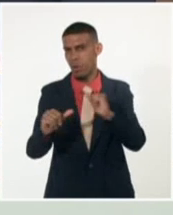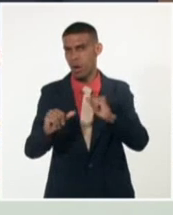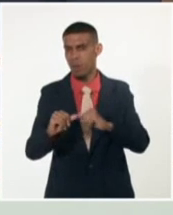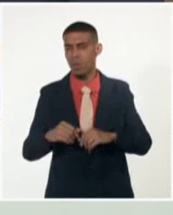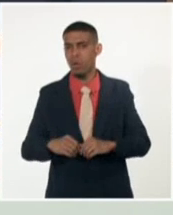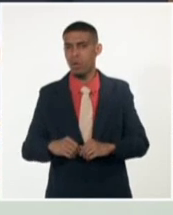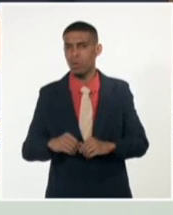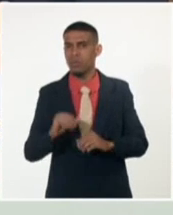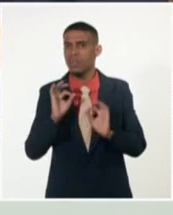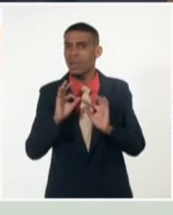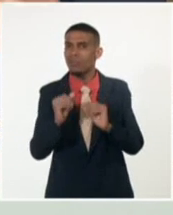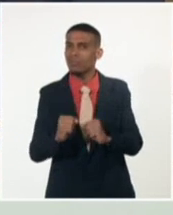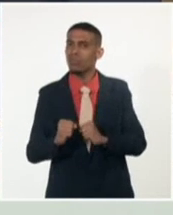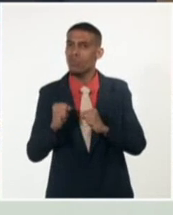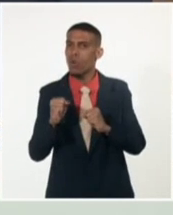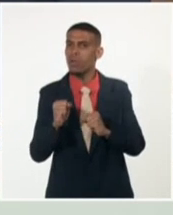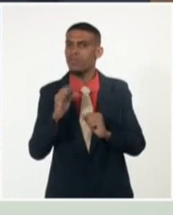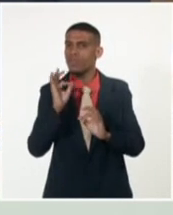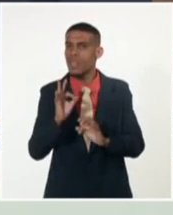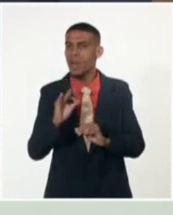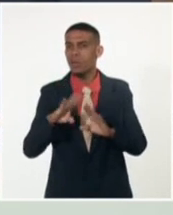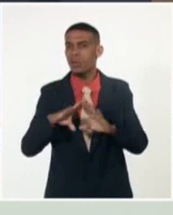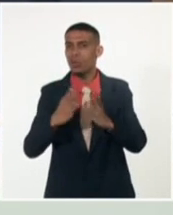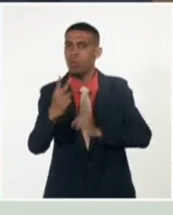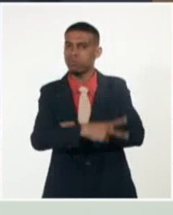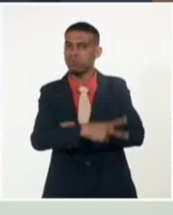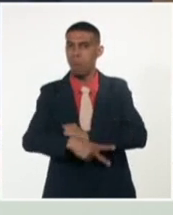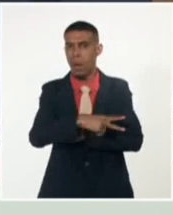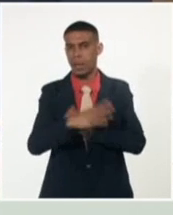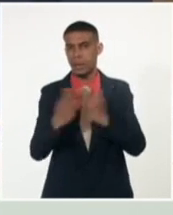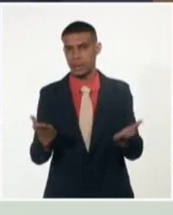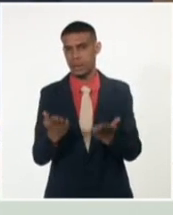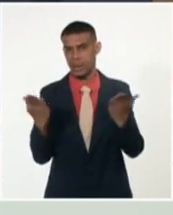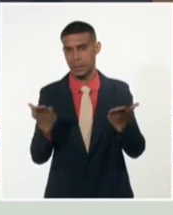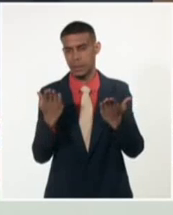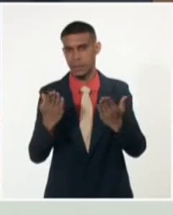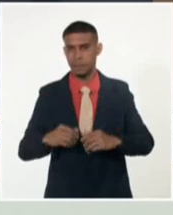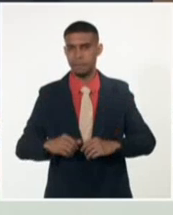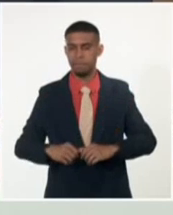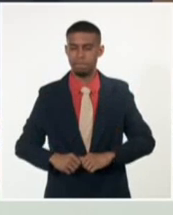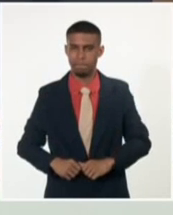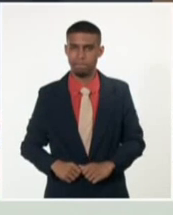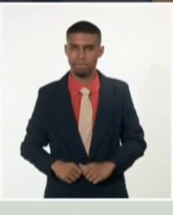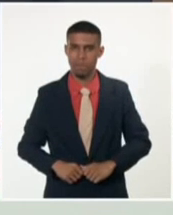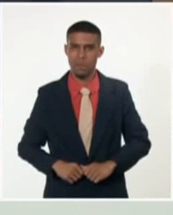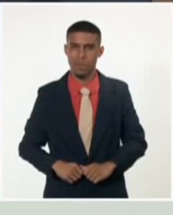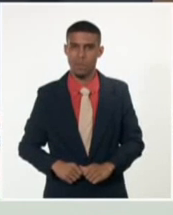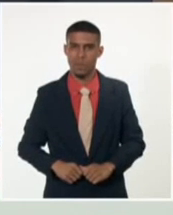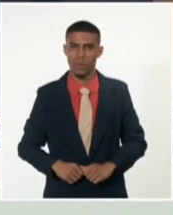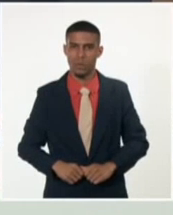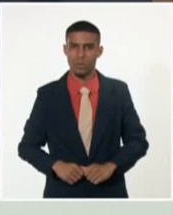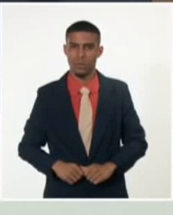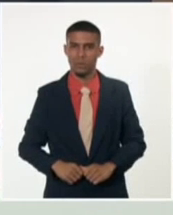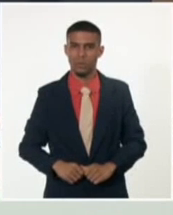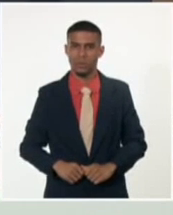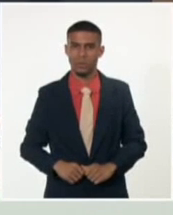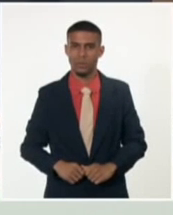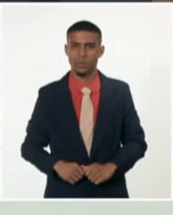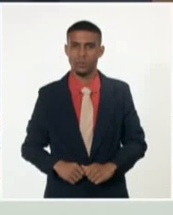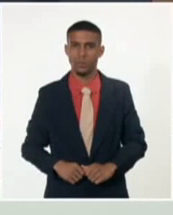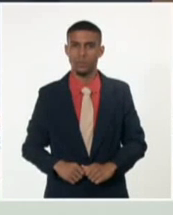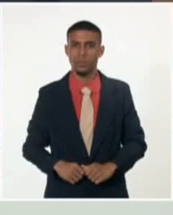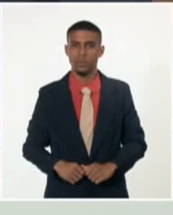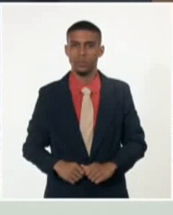mayor fuerza sobre las naciones en desarrollo. Je ne veux pas révéler aucun secret si j'affirme que les conséquences les plus néfastes